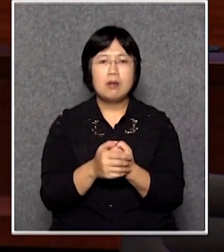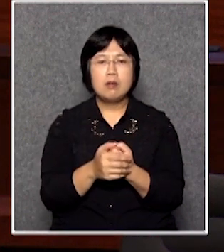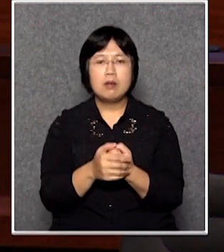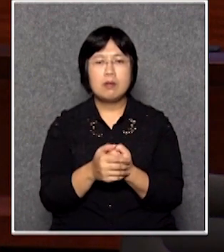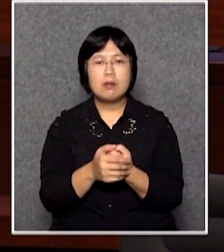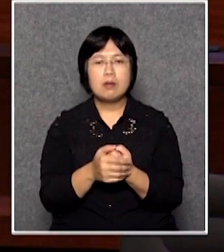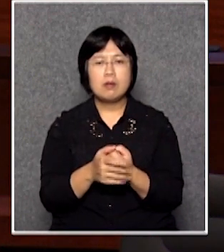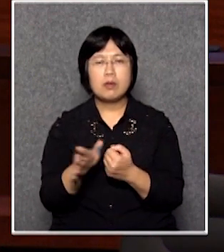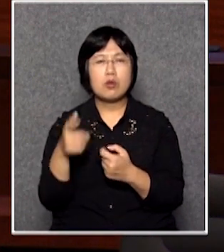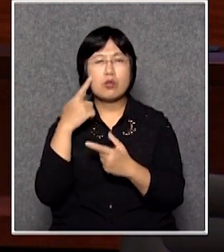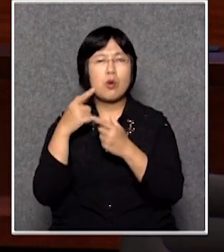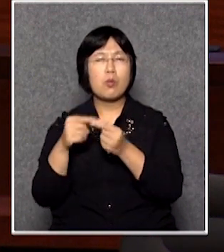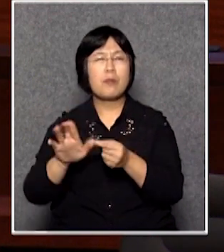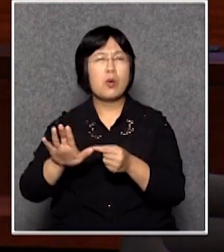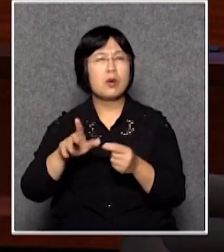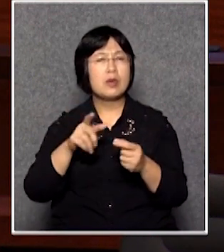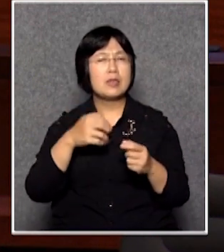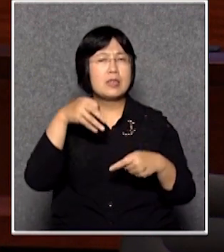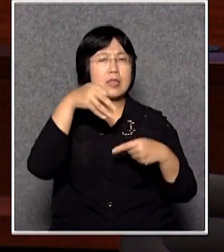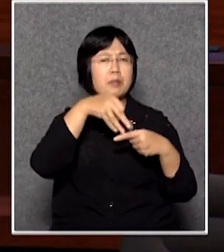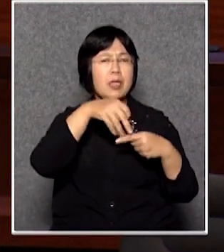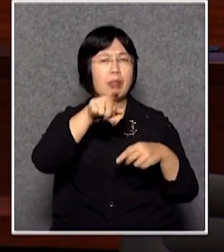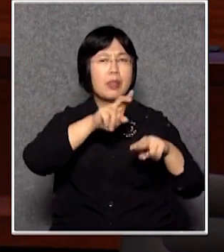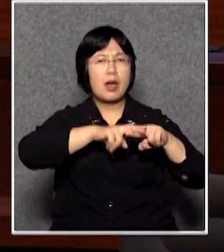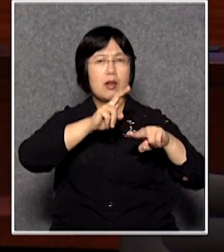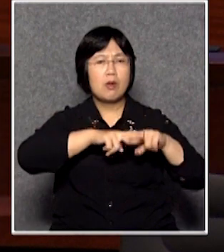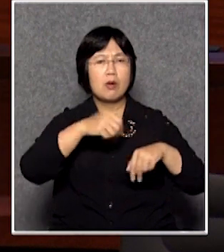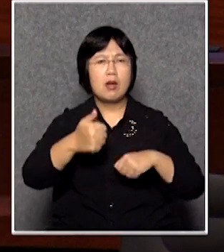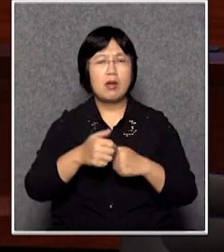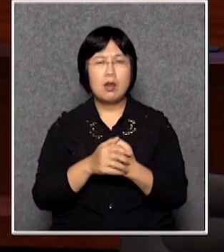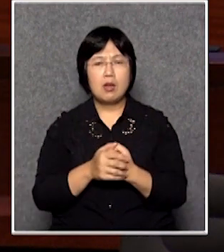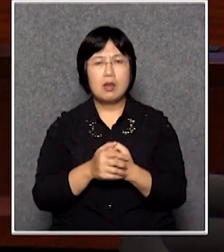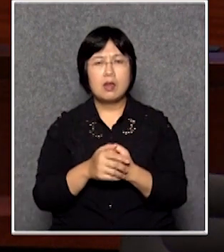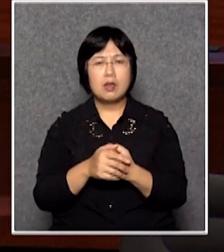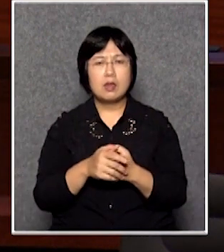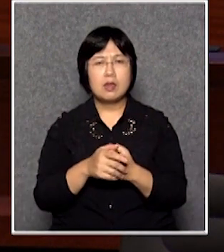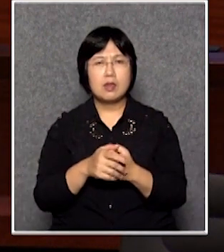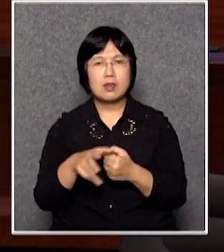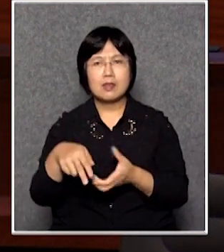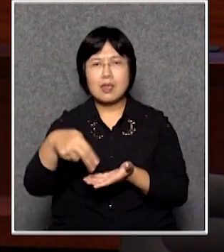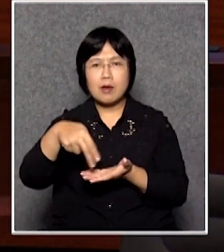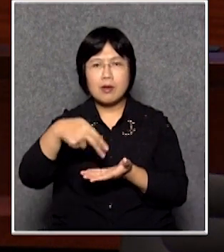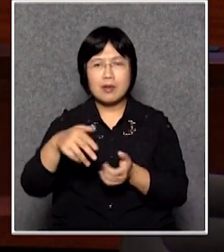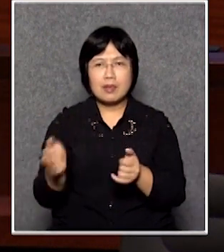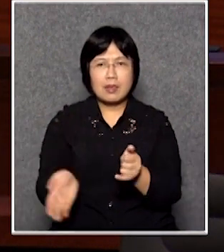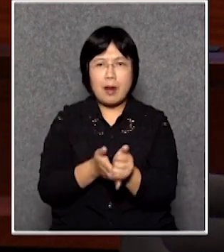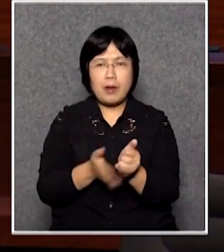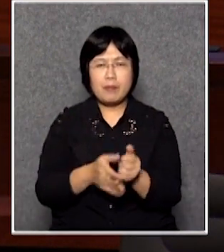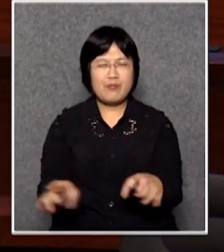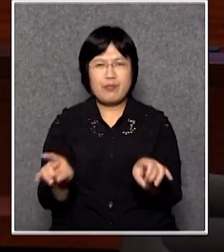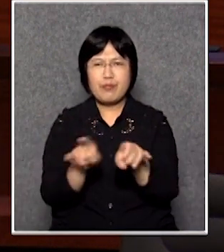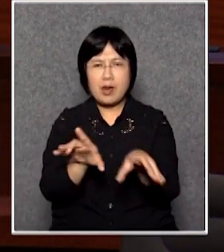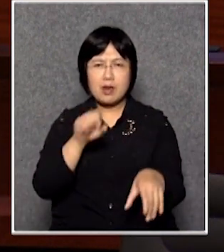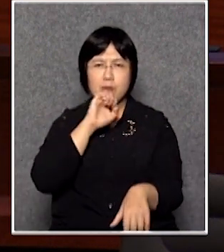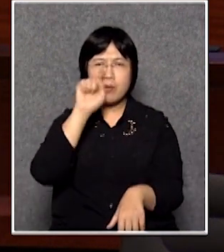不要說台灣，你說深圳、說大陸，你都真是打邊爐和打屁股，九不搭八。我告訴